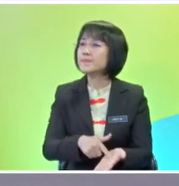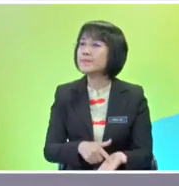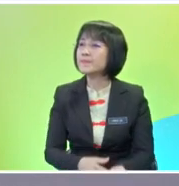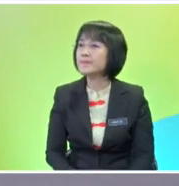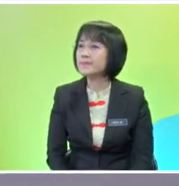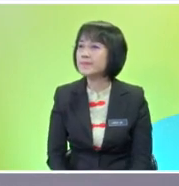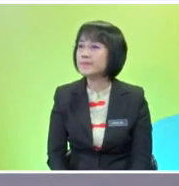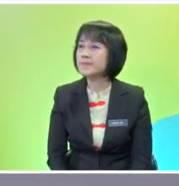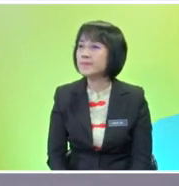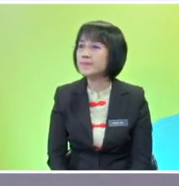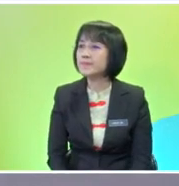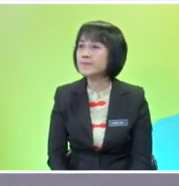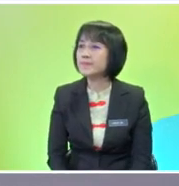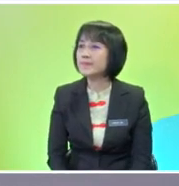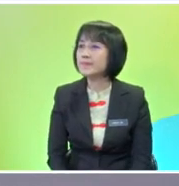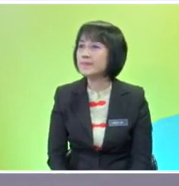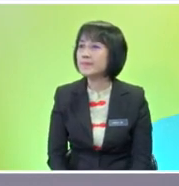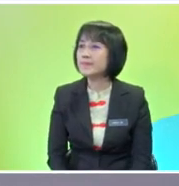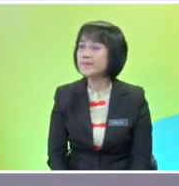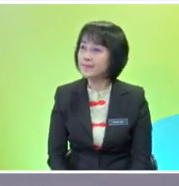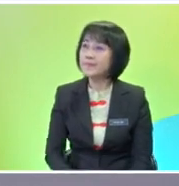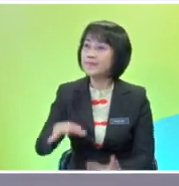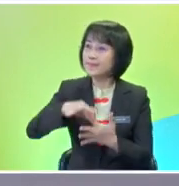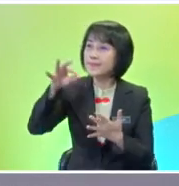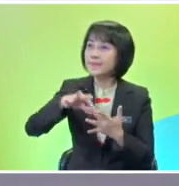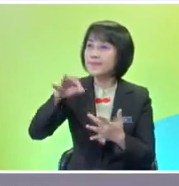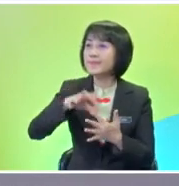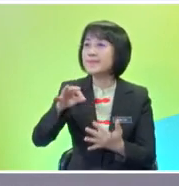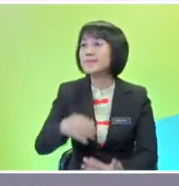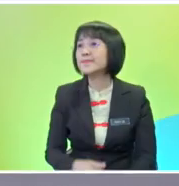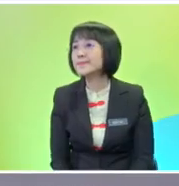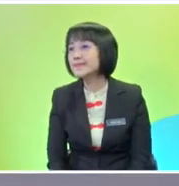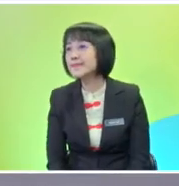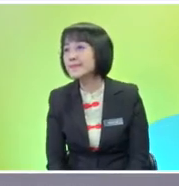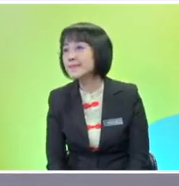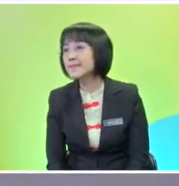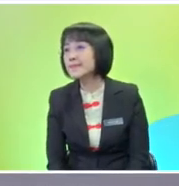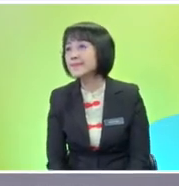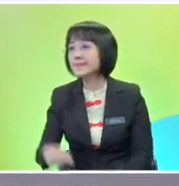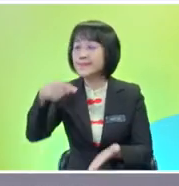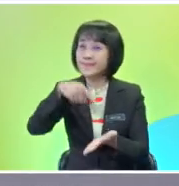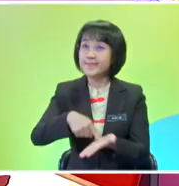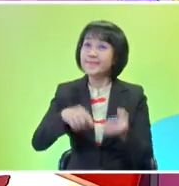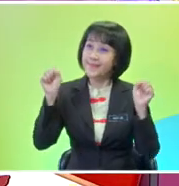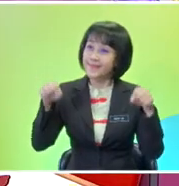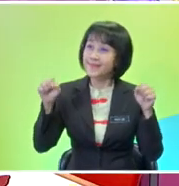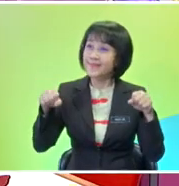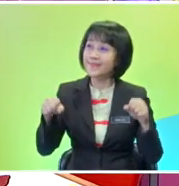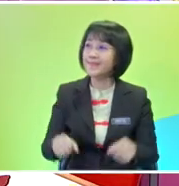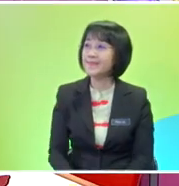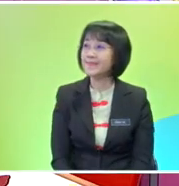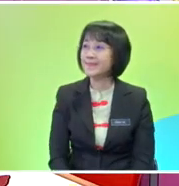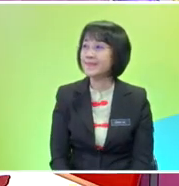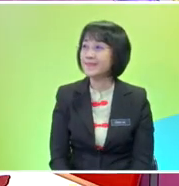tak ada Cikgu okey Cuba Kak Mira Pilih satu lagi ya lagi kalau yang ini Cikgu a boleh nanti saya tanya